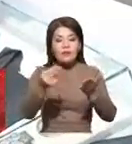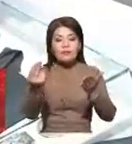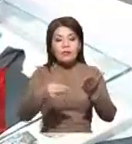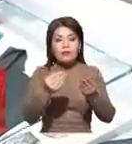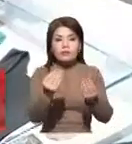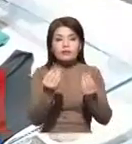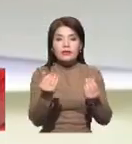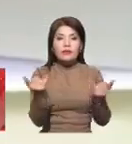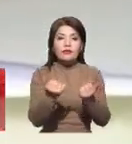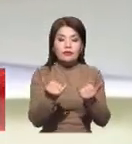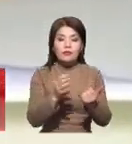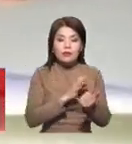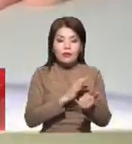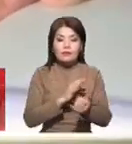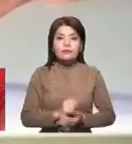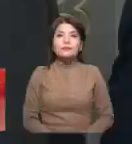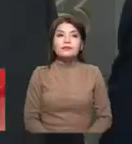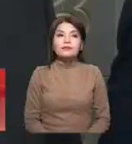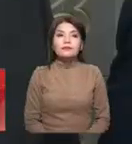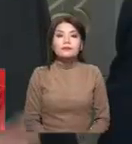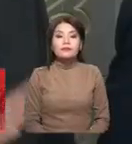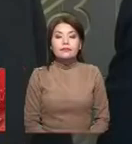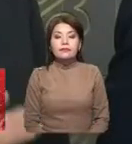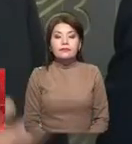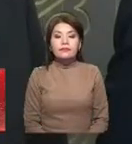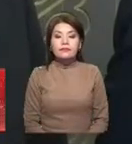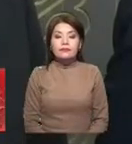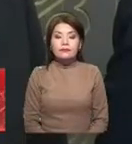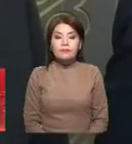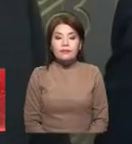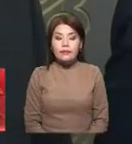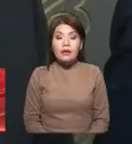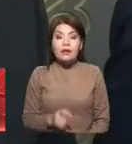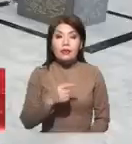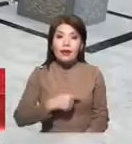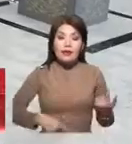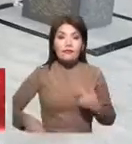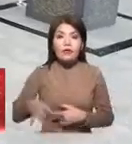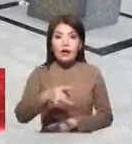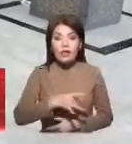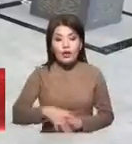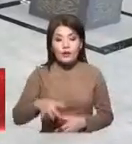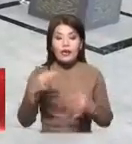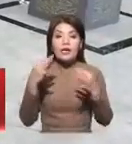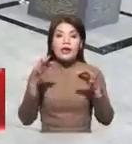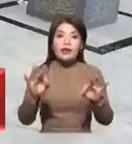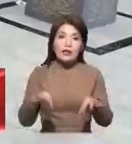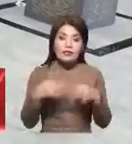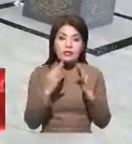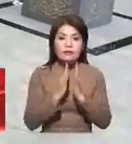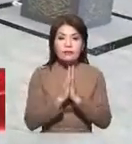позже встретился с местной интеллигенцией. И от имени жителей вот нашего района разрешите выразить